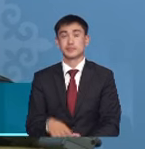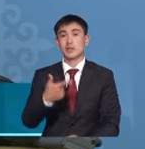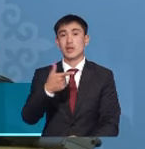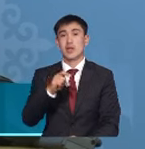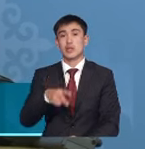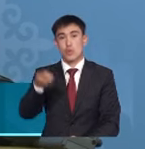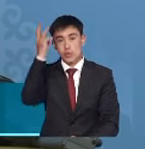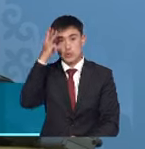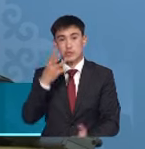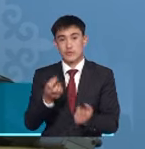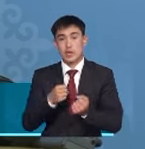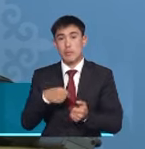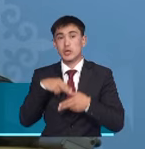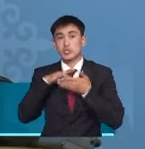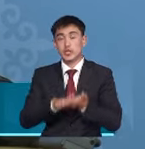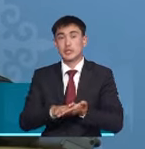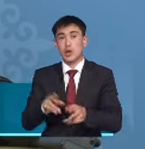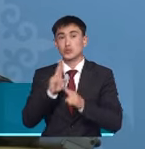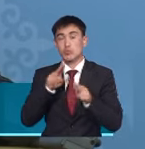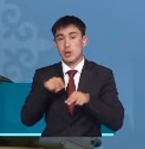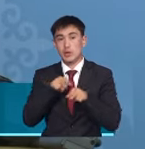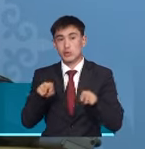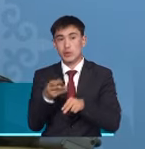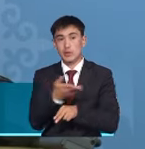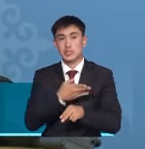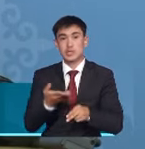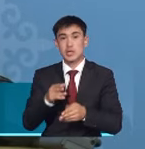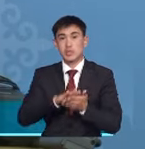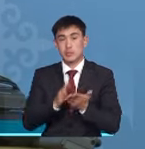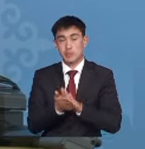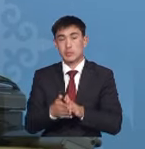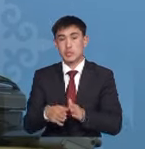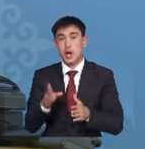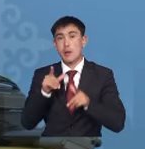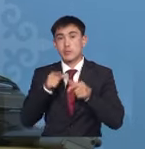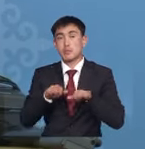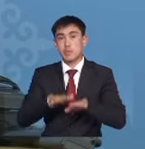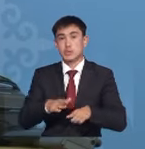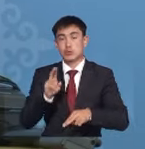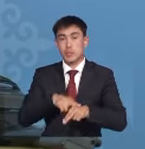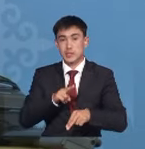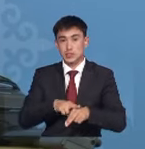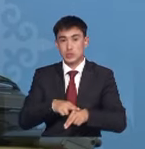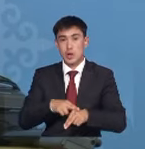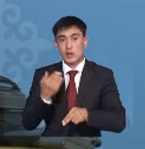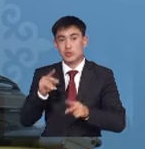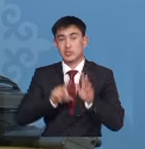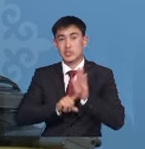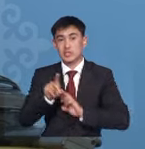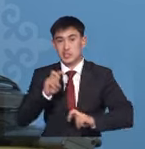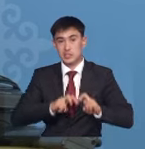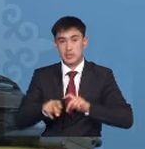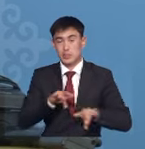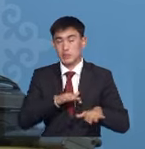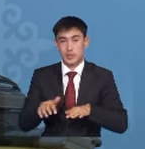Генеральное консульство взяло это обращение на особый контроль. Наши дипломаты немедленно обратились в местную полицию, и она уже начала